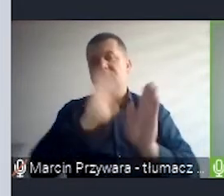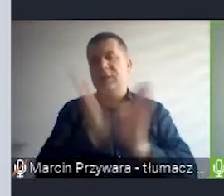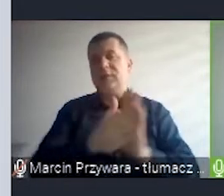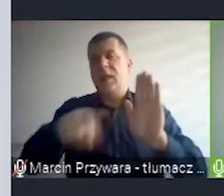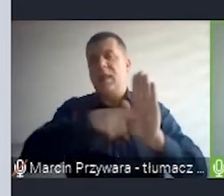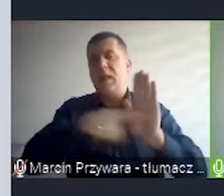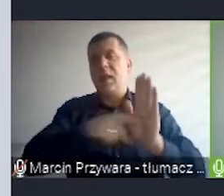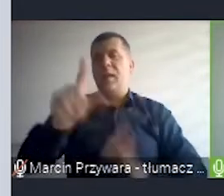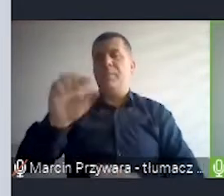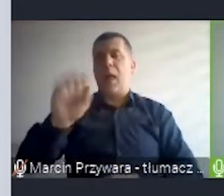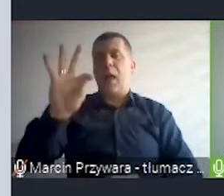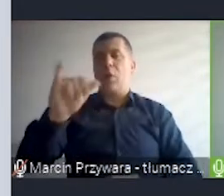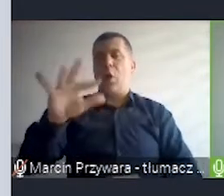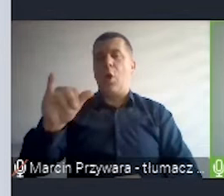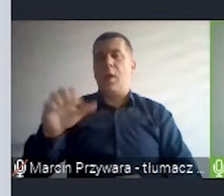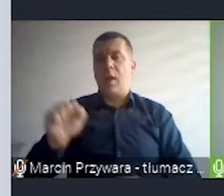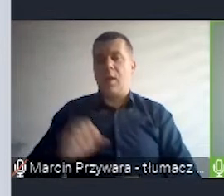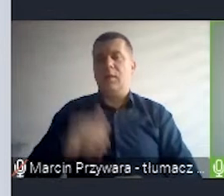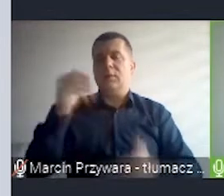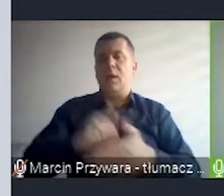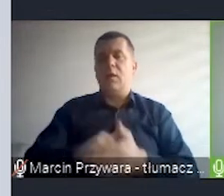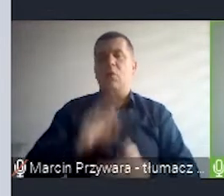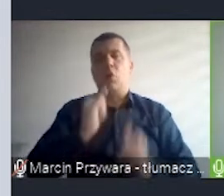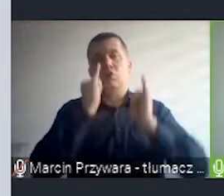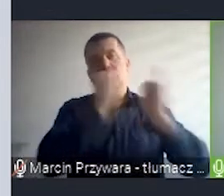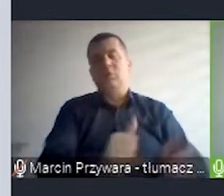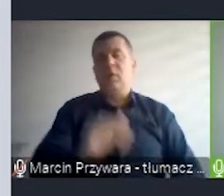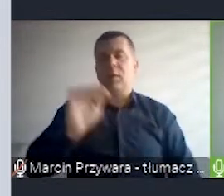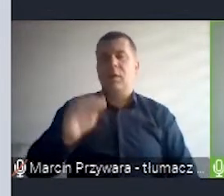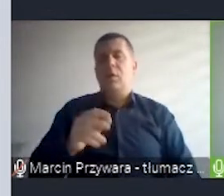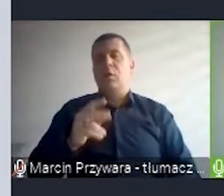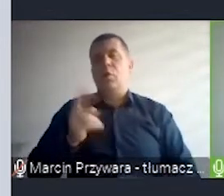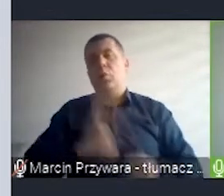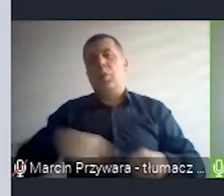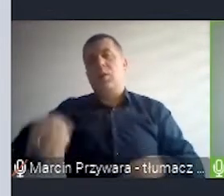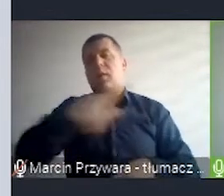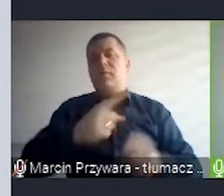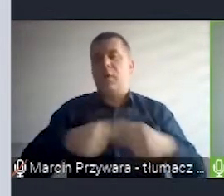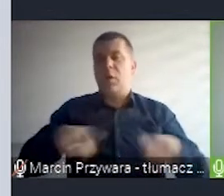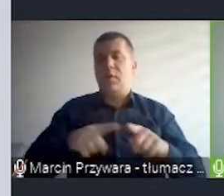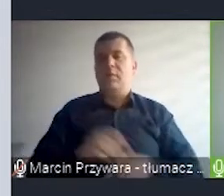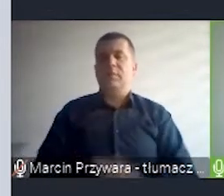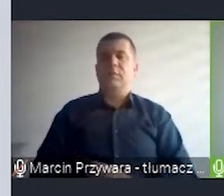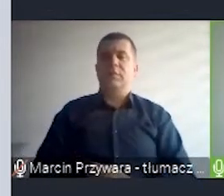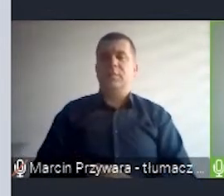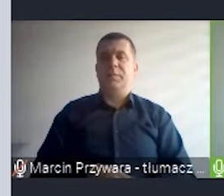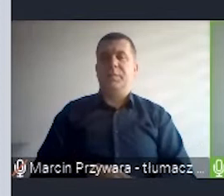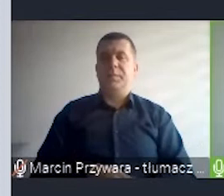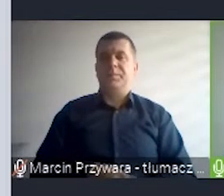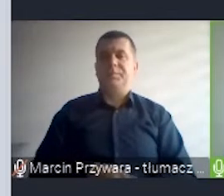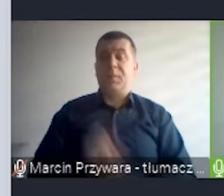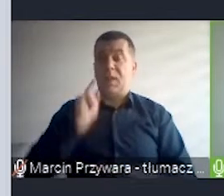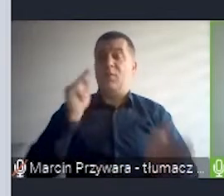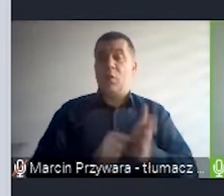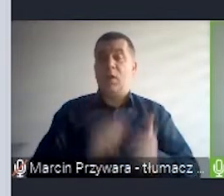powiedziałbym patologicznych zachowaniach związanych z faworyzowaniem określonych wykonawców i